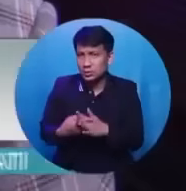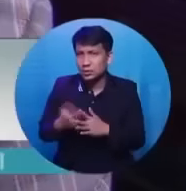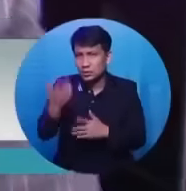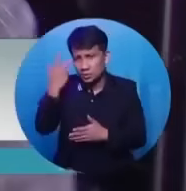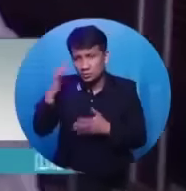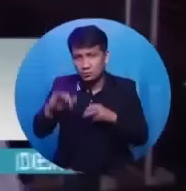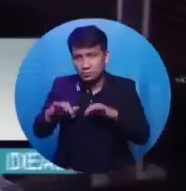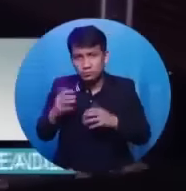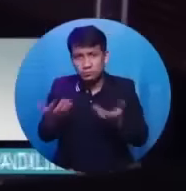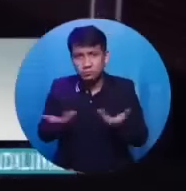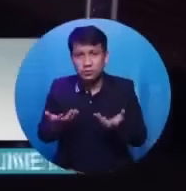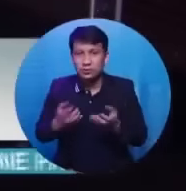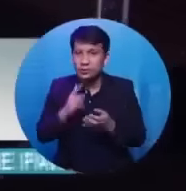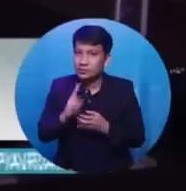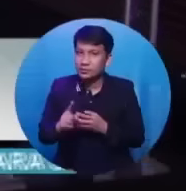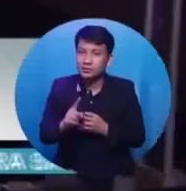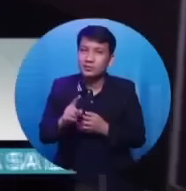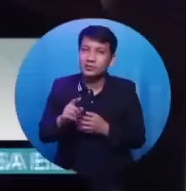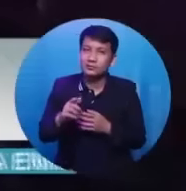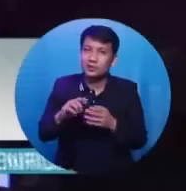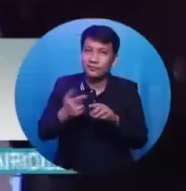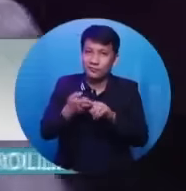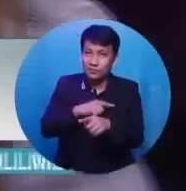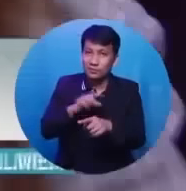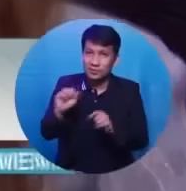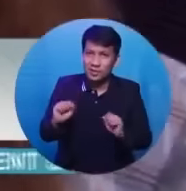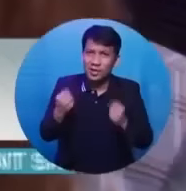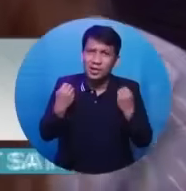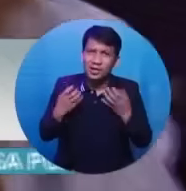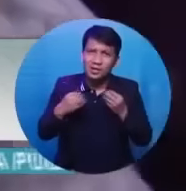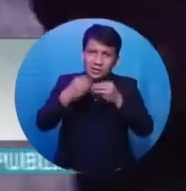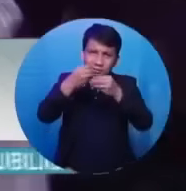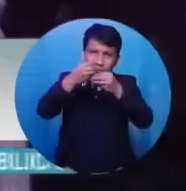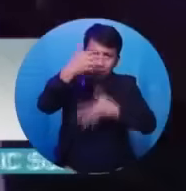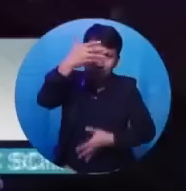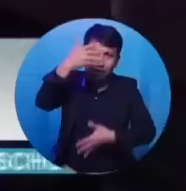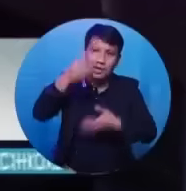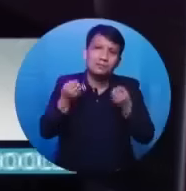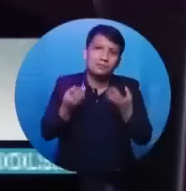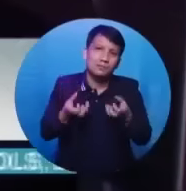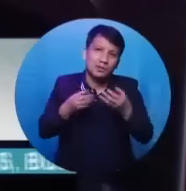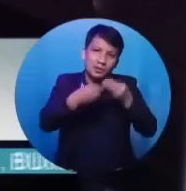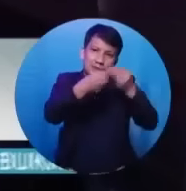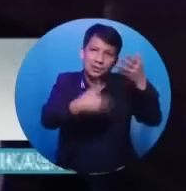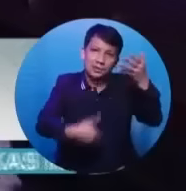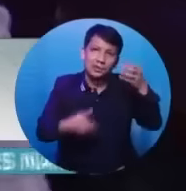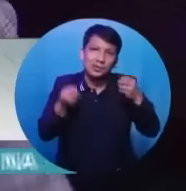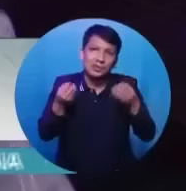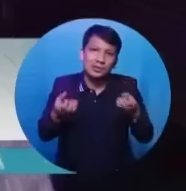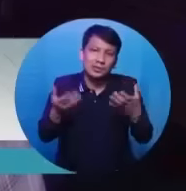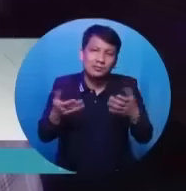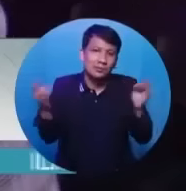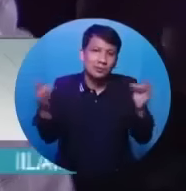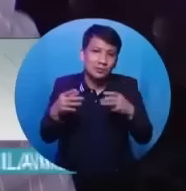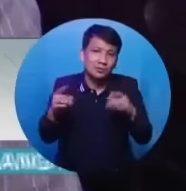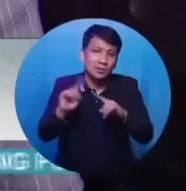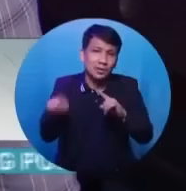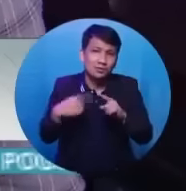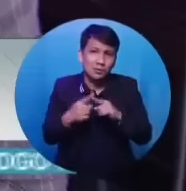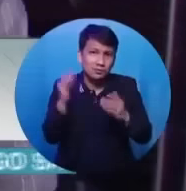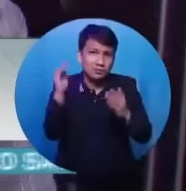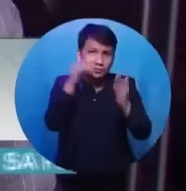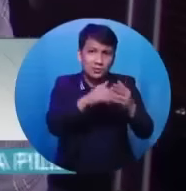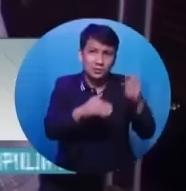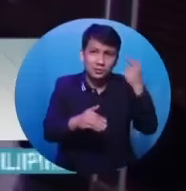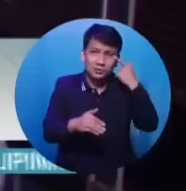ng mga kapatid nating keyboard warrior. Talagang daan-daan, palibo na yung mga comment nila kay Kuya Kenneth. At sila ata gusto